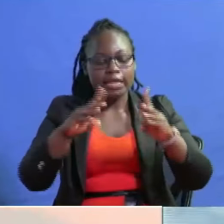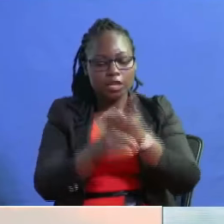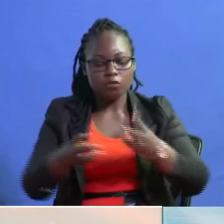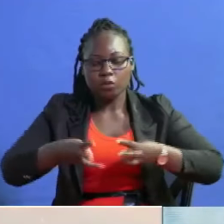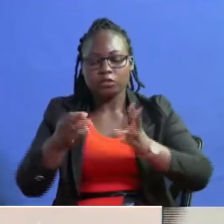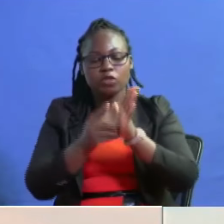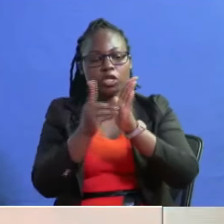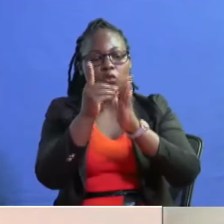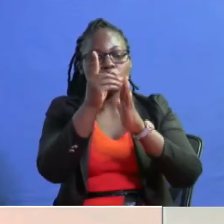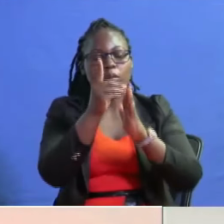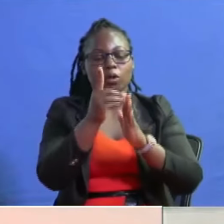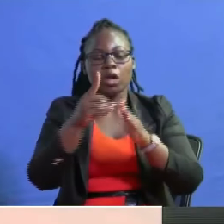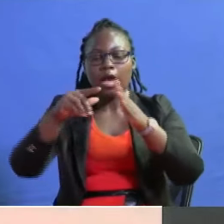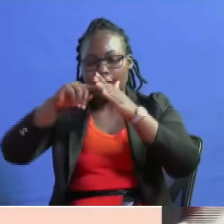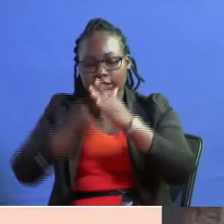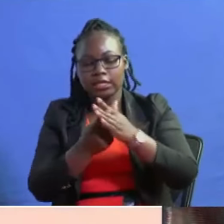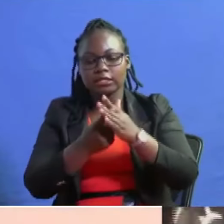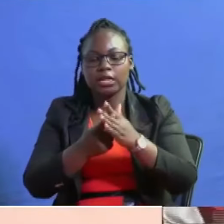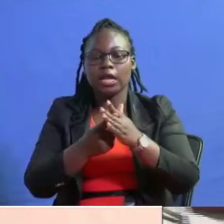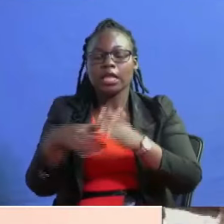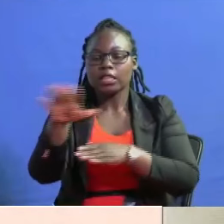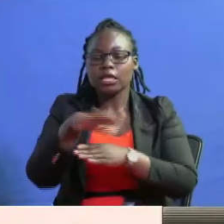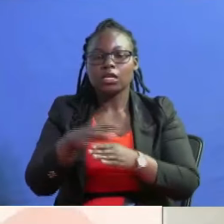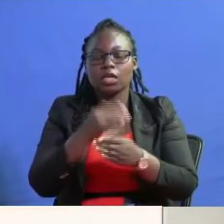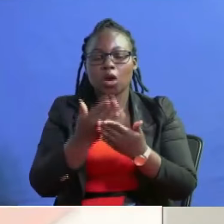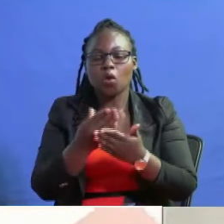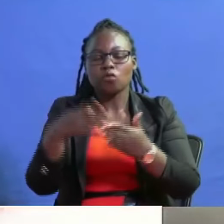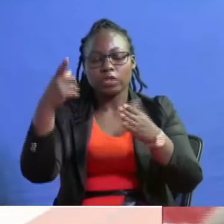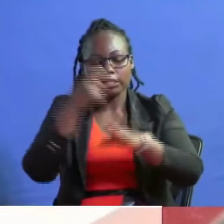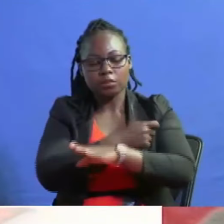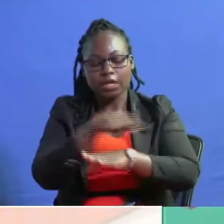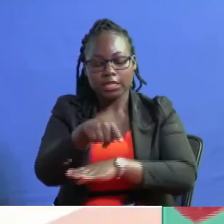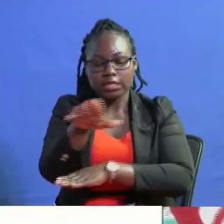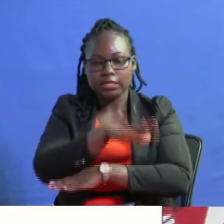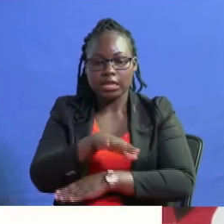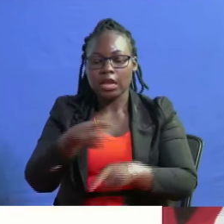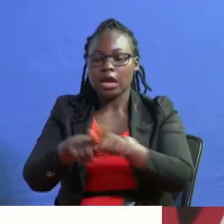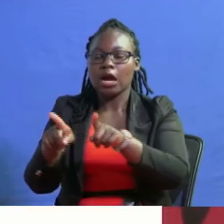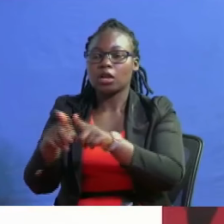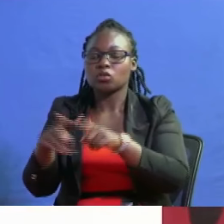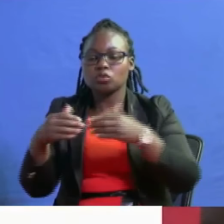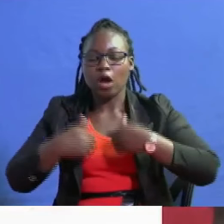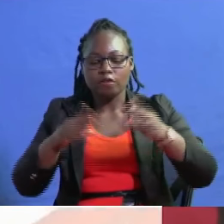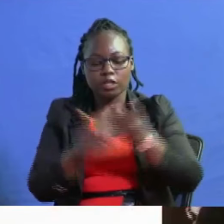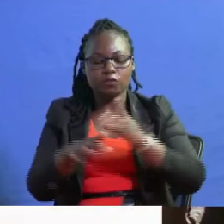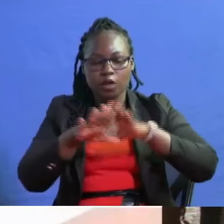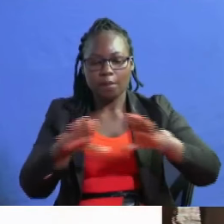ya maendeleo kama kuanzishwa kwa chuo cha mafunzo ya tiba katika eneo hilo na pia kuzindua soko